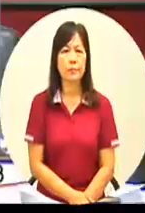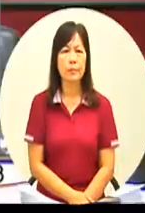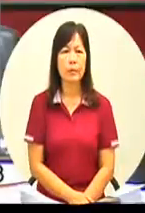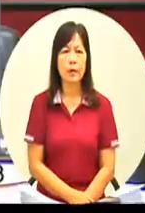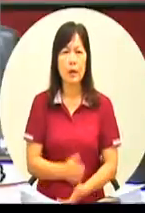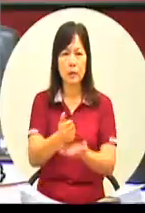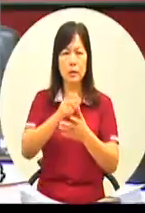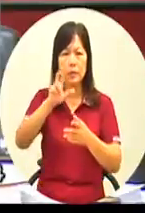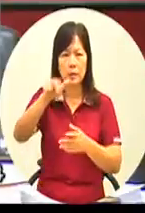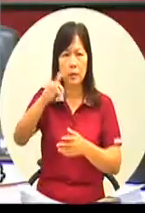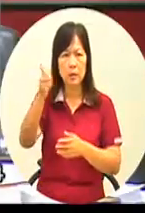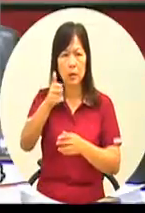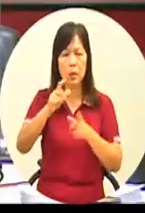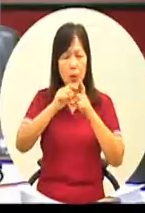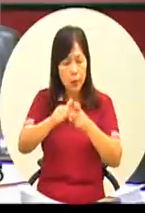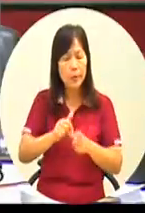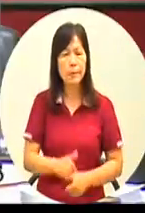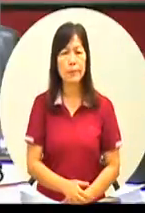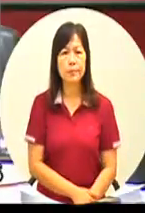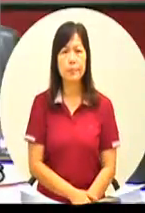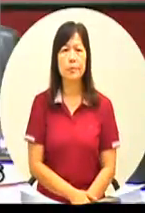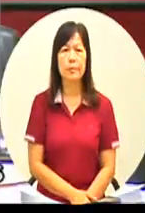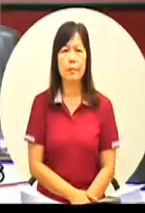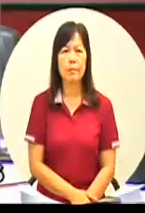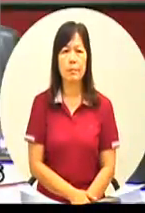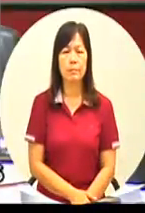刘主委答复一下。